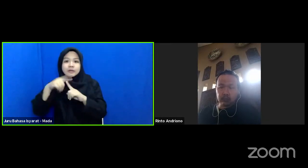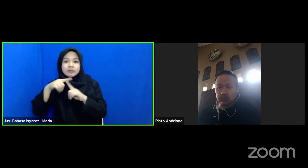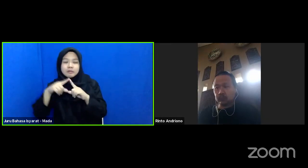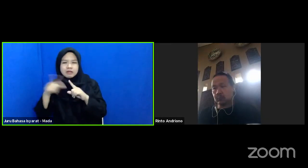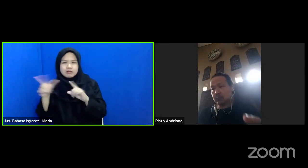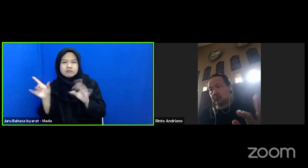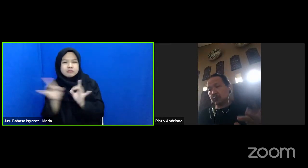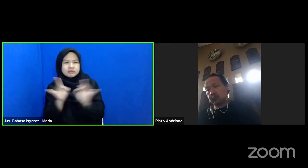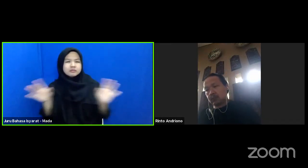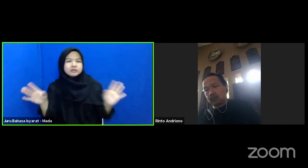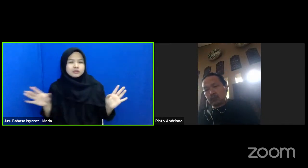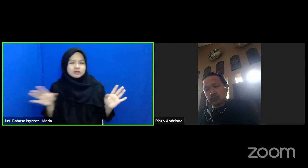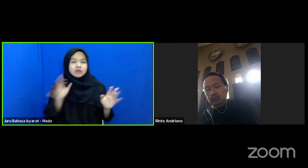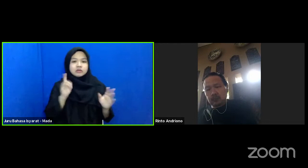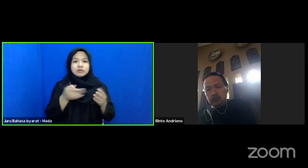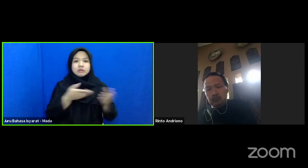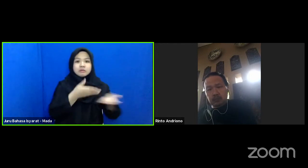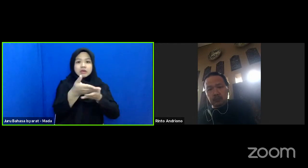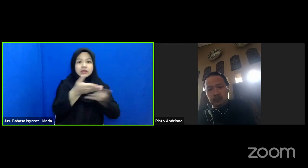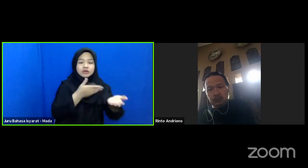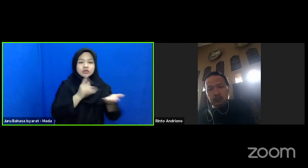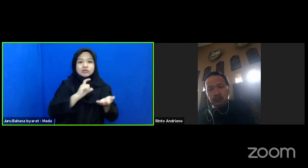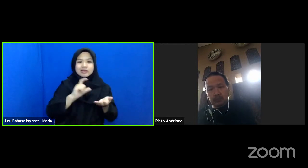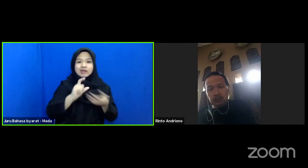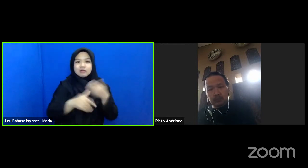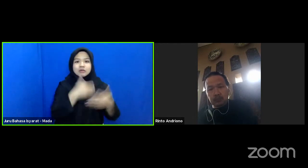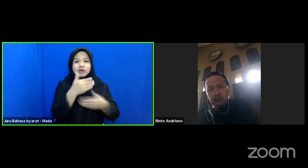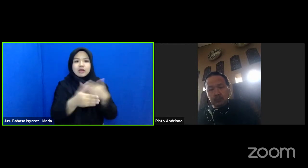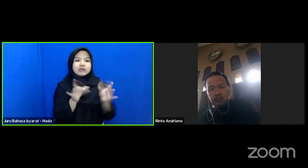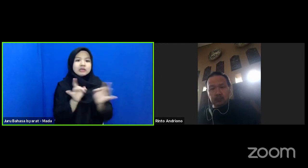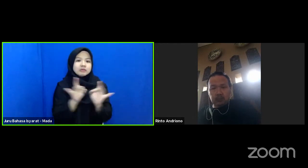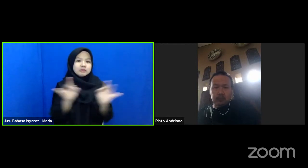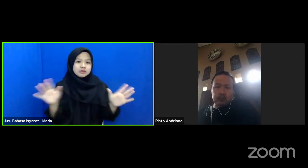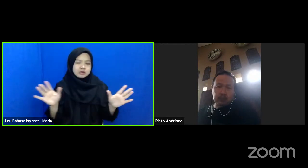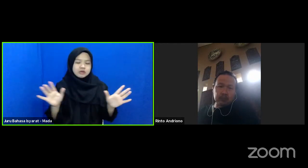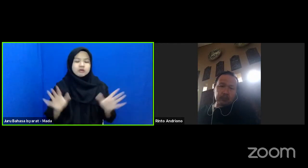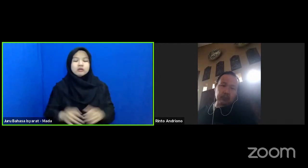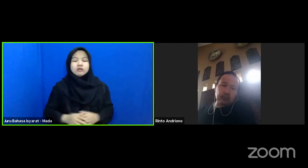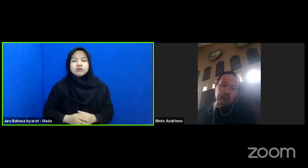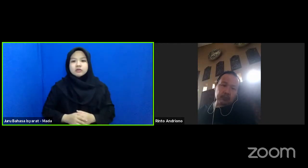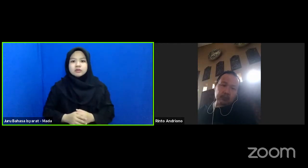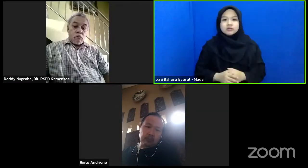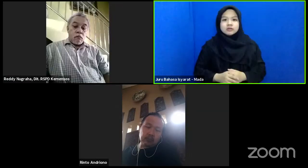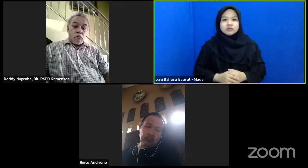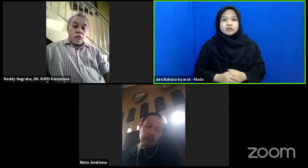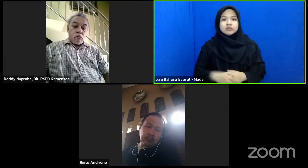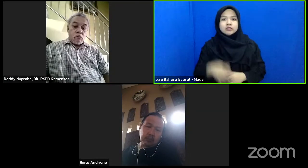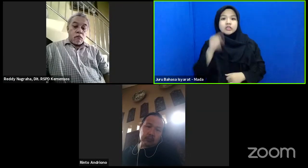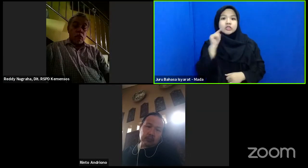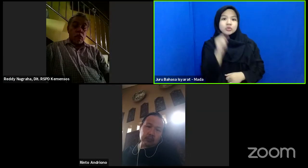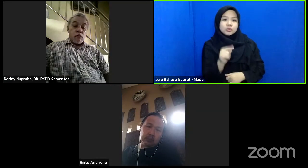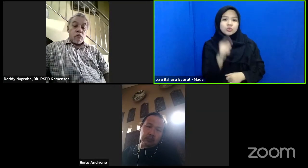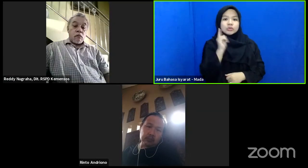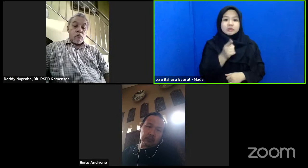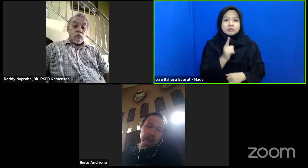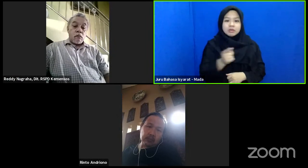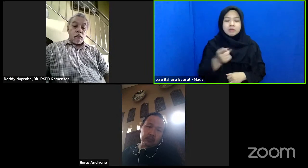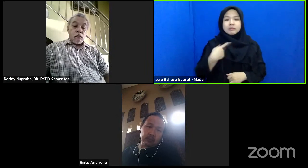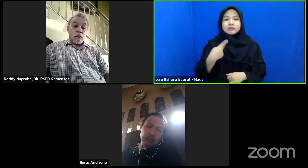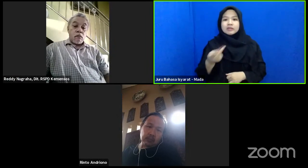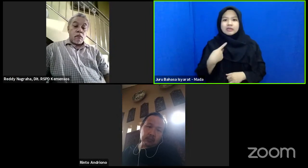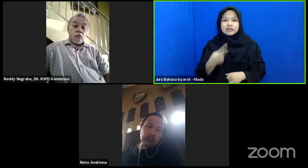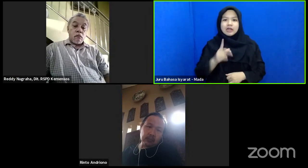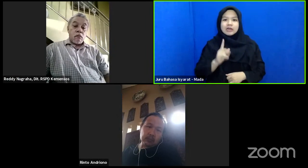berbeda dengan tingkat layanannya atau cara menanganinya kawan-kawan semua itulah yang menyebabkan kita akan